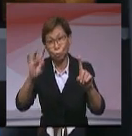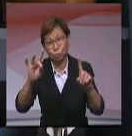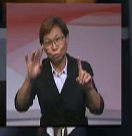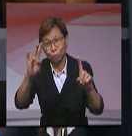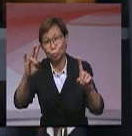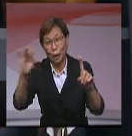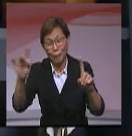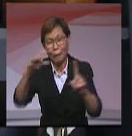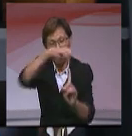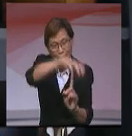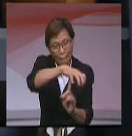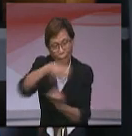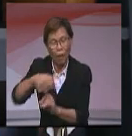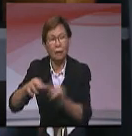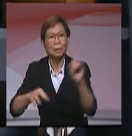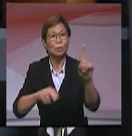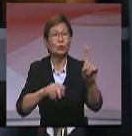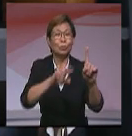1,478 penjaja dan